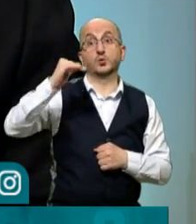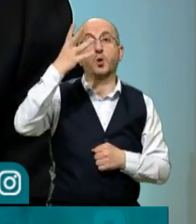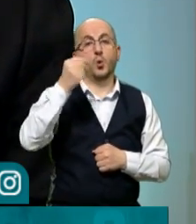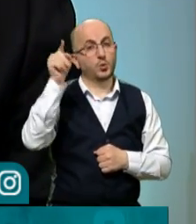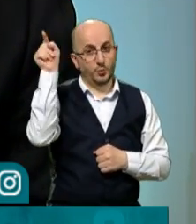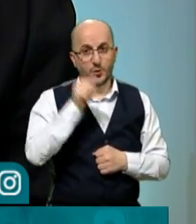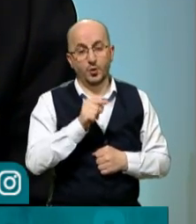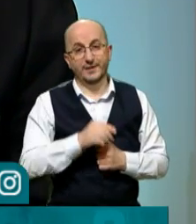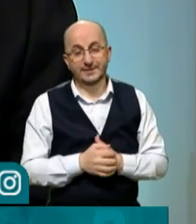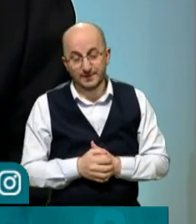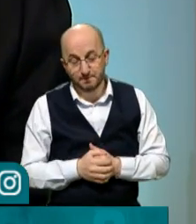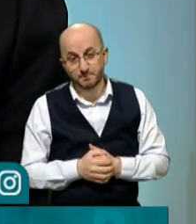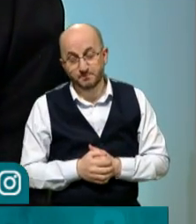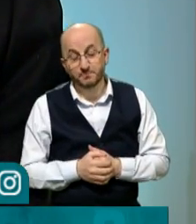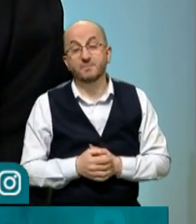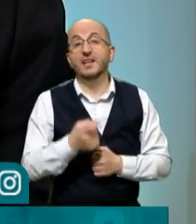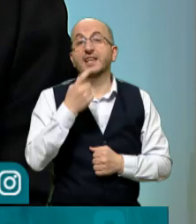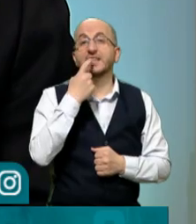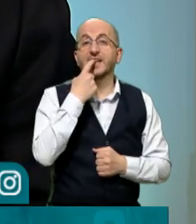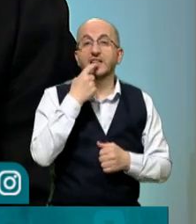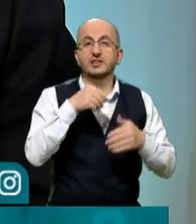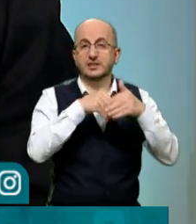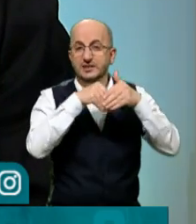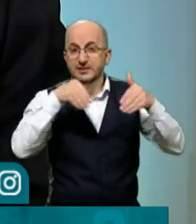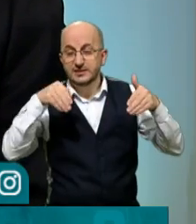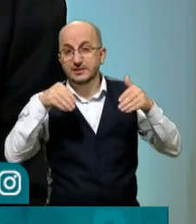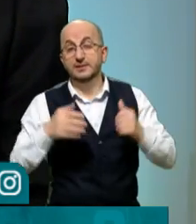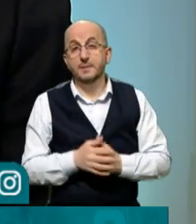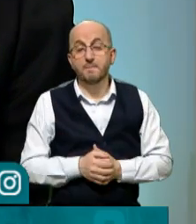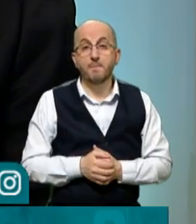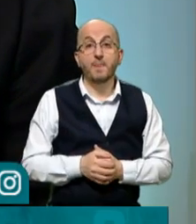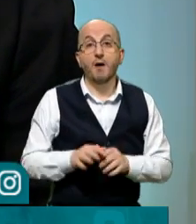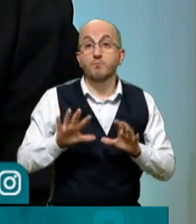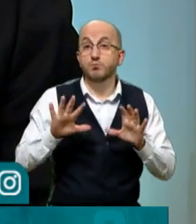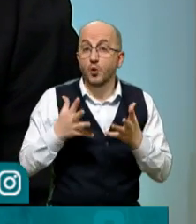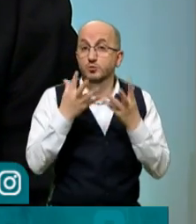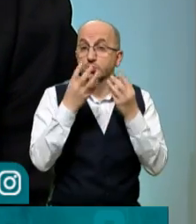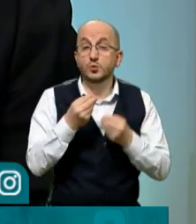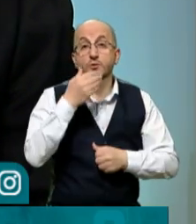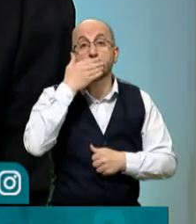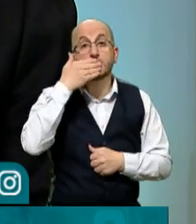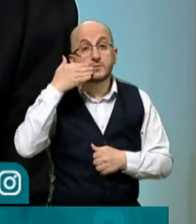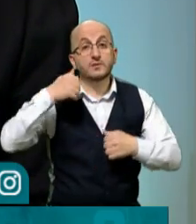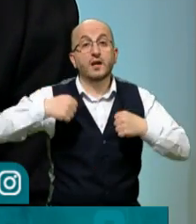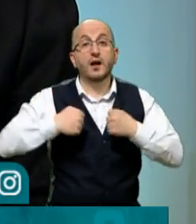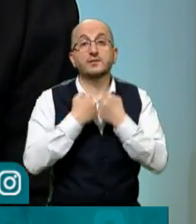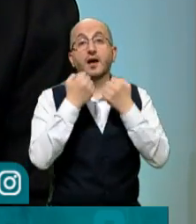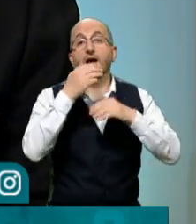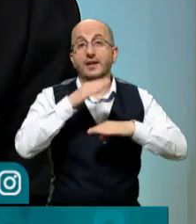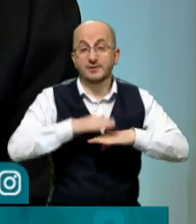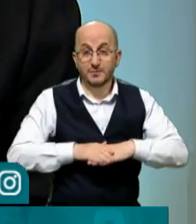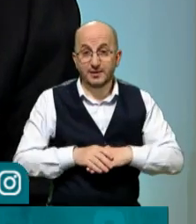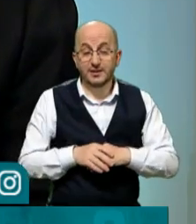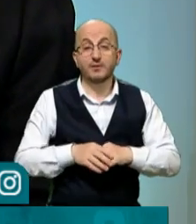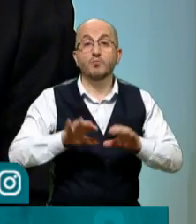bir orandır. Yaş sınırıdır. Bunların bozmuş oldukları oruçları kaza etmeleri, bozmuş